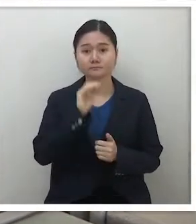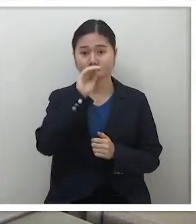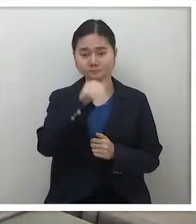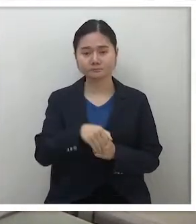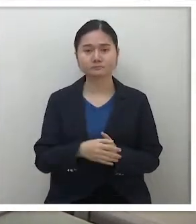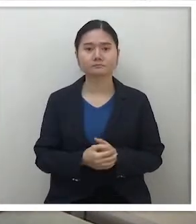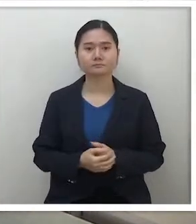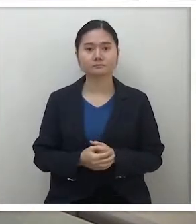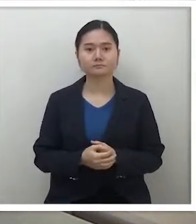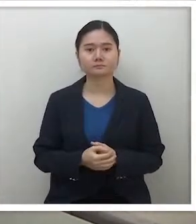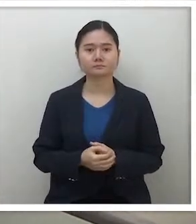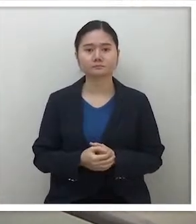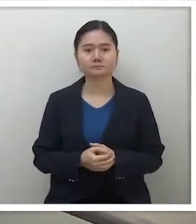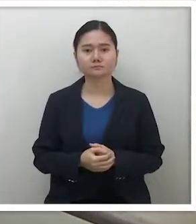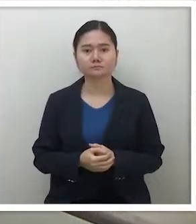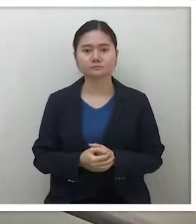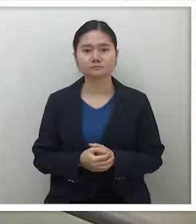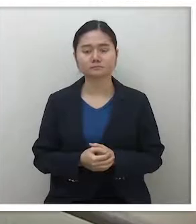ครับ